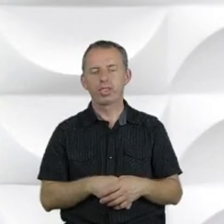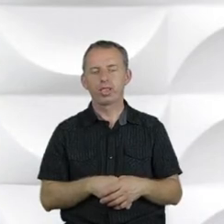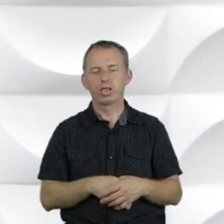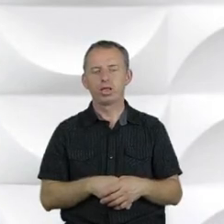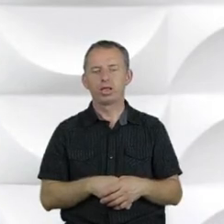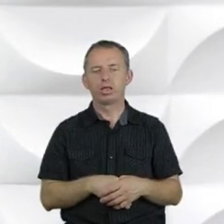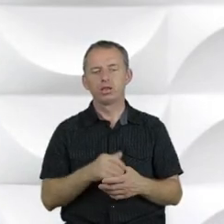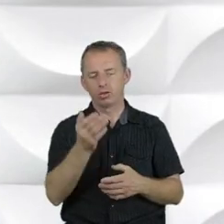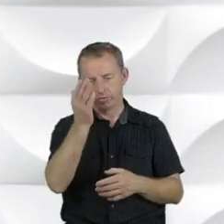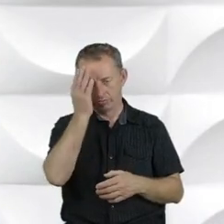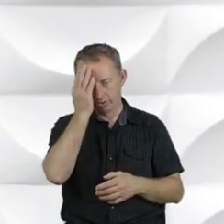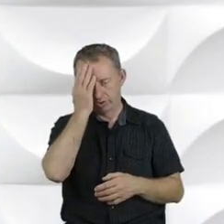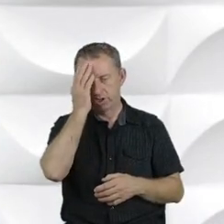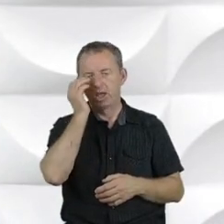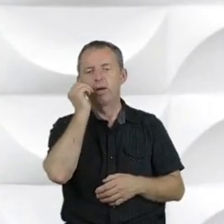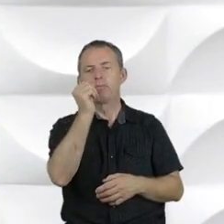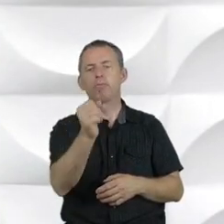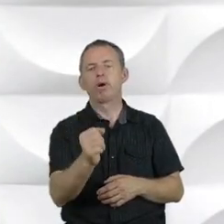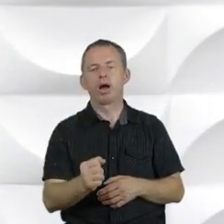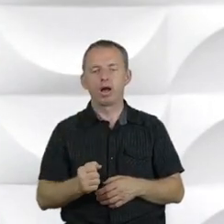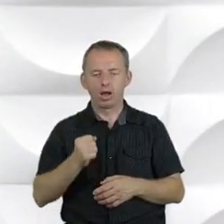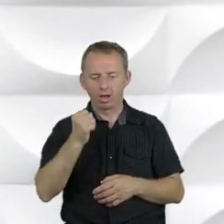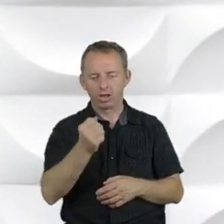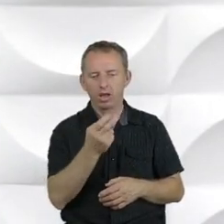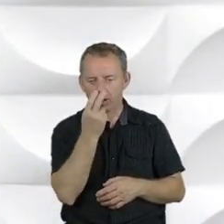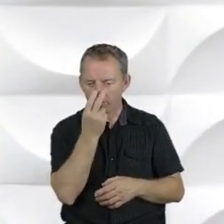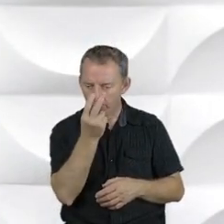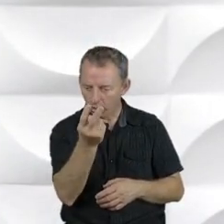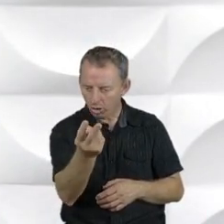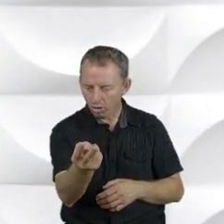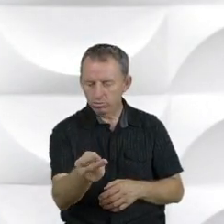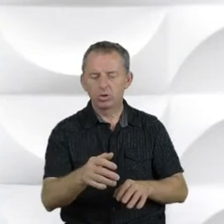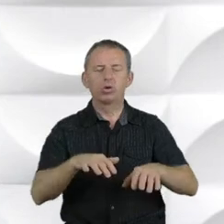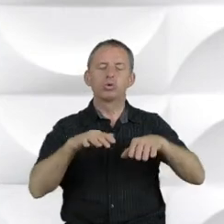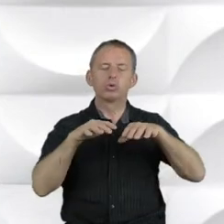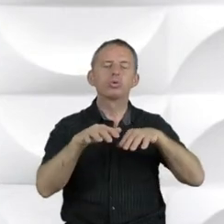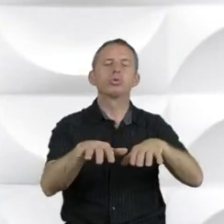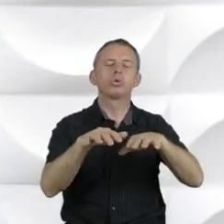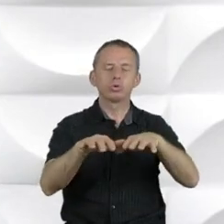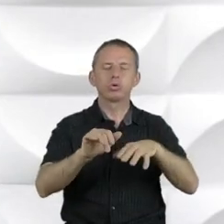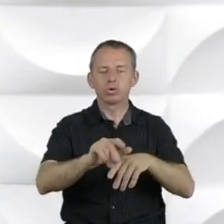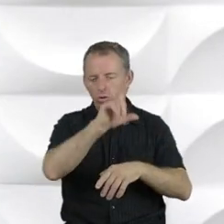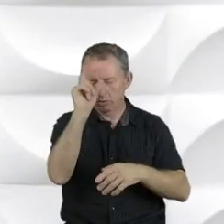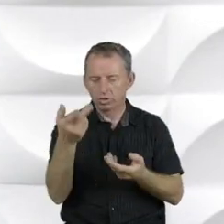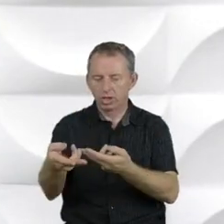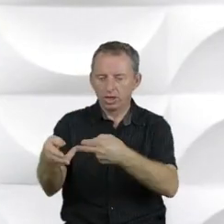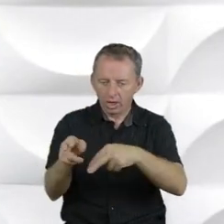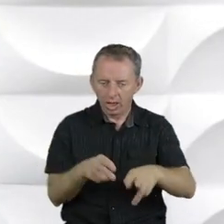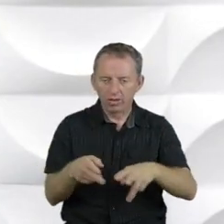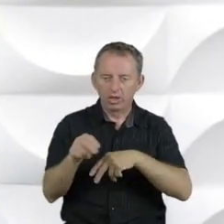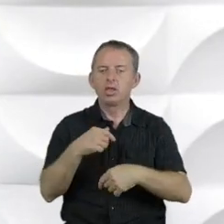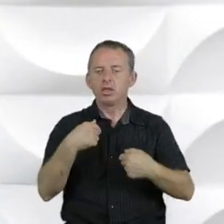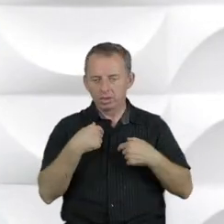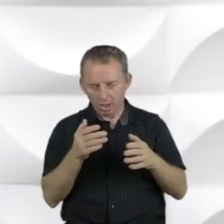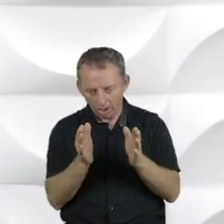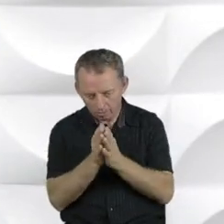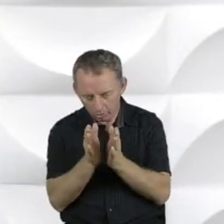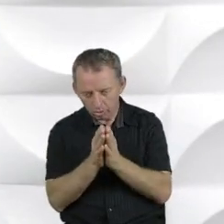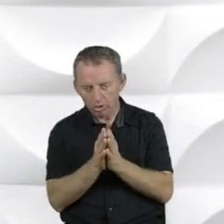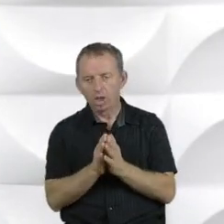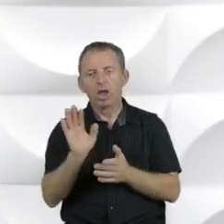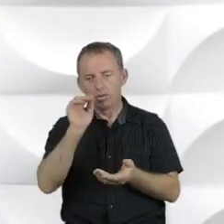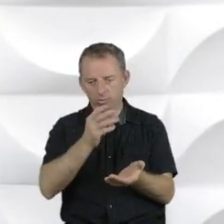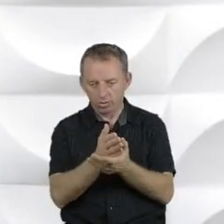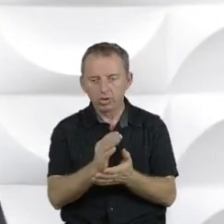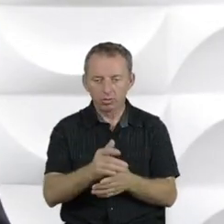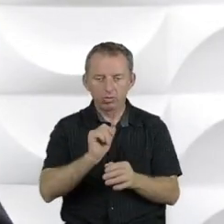Powiedz, Paweł, popatrz, jakie rzesze ludzi nawróciło się. A ja się modliłem, żeby Bóg im coś